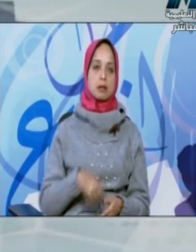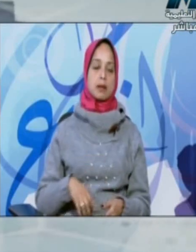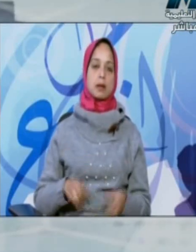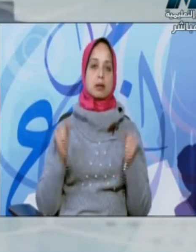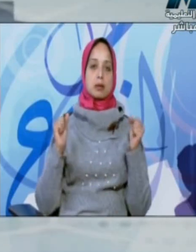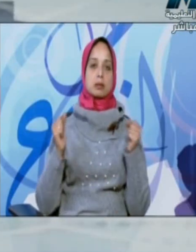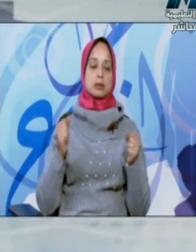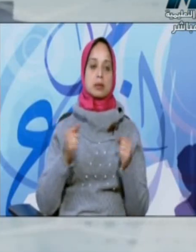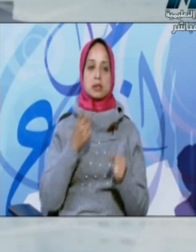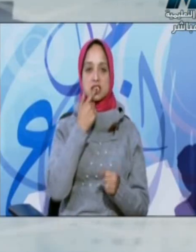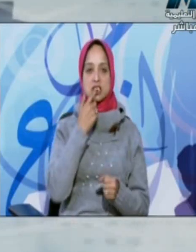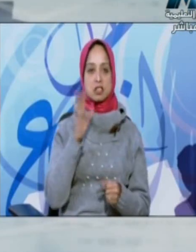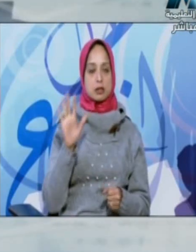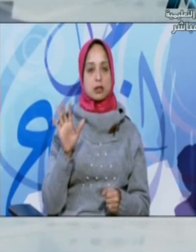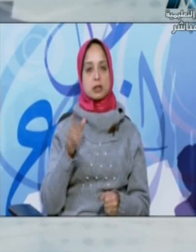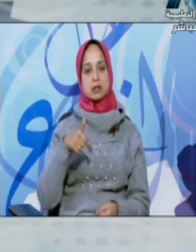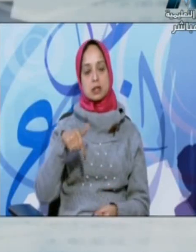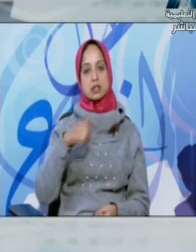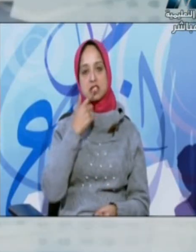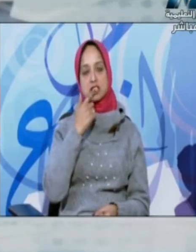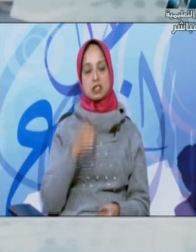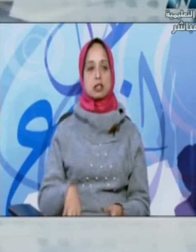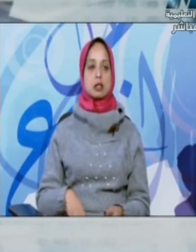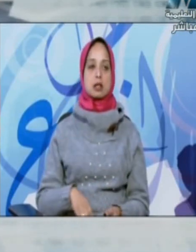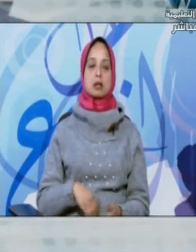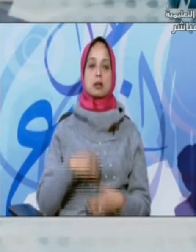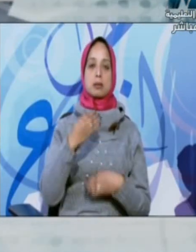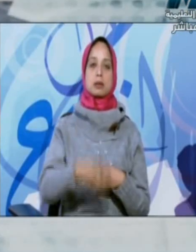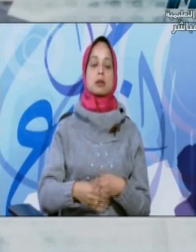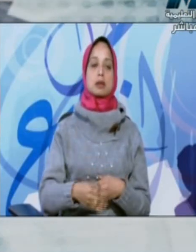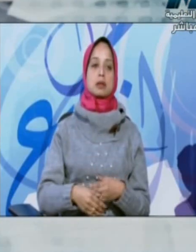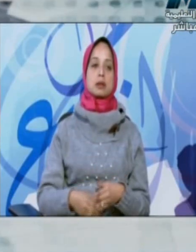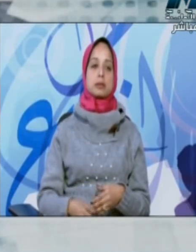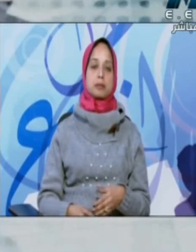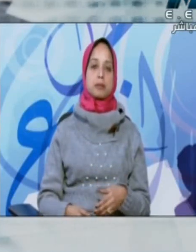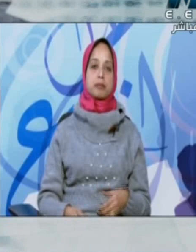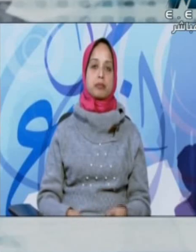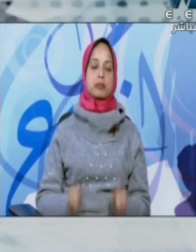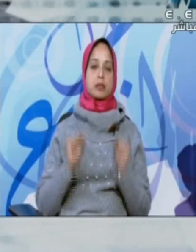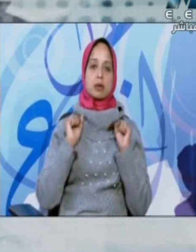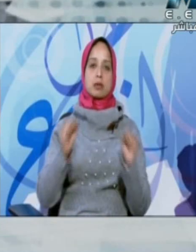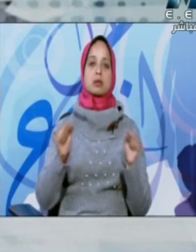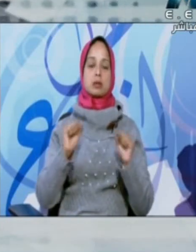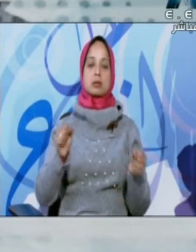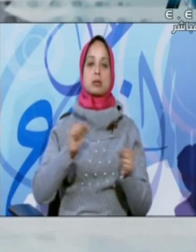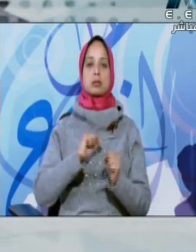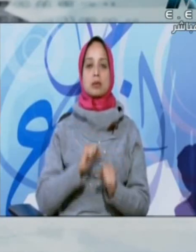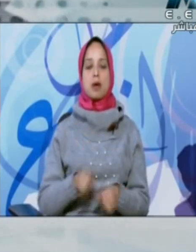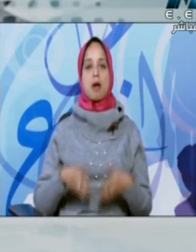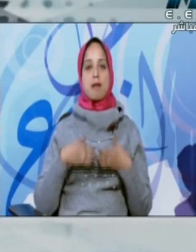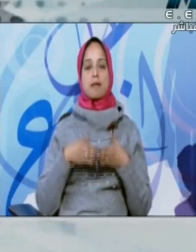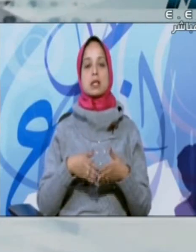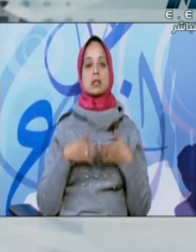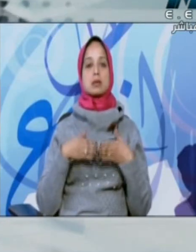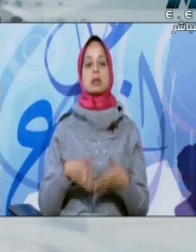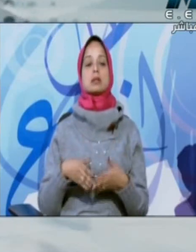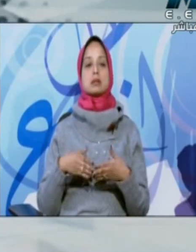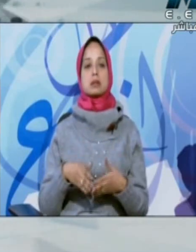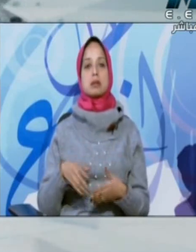5 6 سنين؟ أهو ده اللي حصل. وبناء عليه بدأت حركة الفدائيين في قناة السويس.